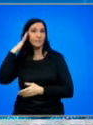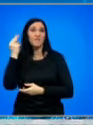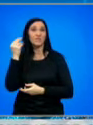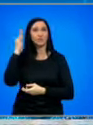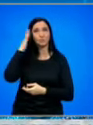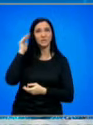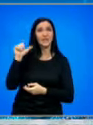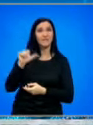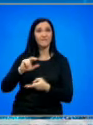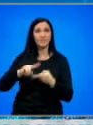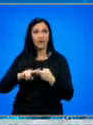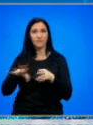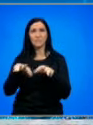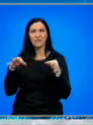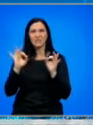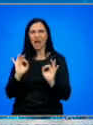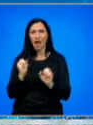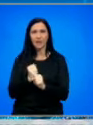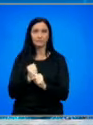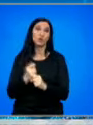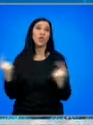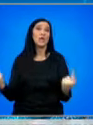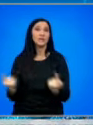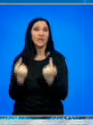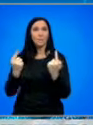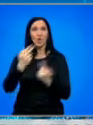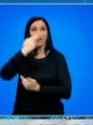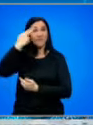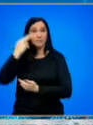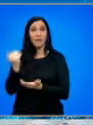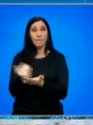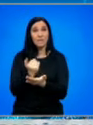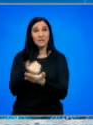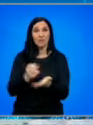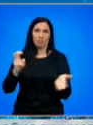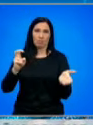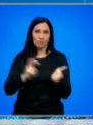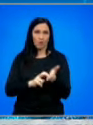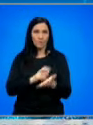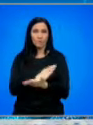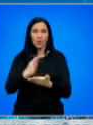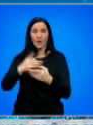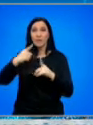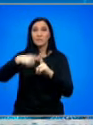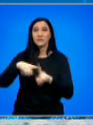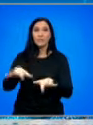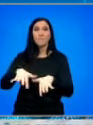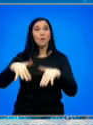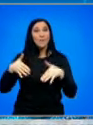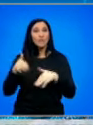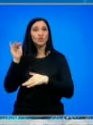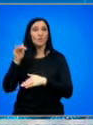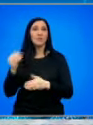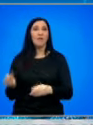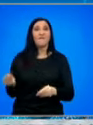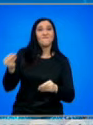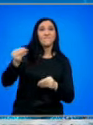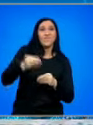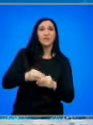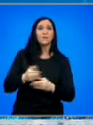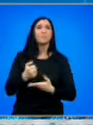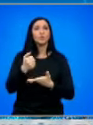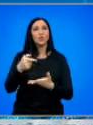Василев, мерките са така разработени, за да стимулират компаниите да пестят електроенергия. До края на месеца в парламента ще бъде внесен бюджета